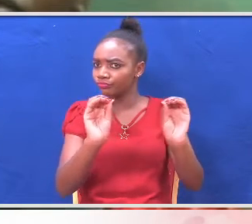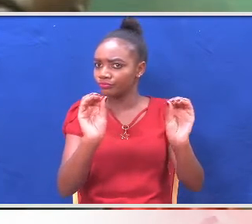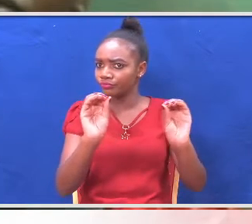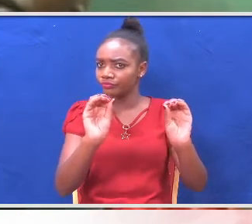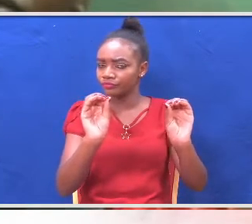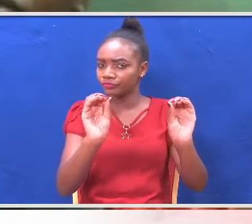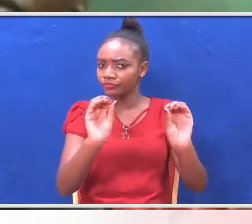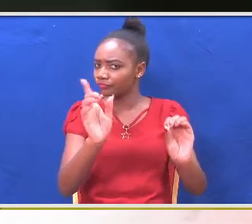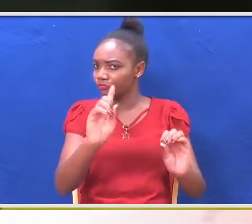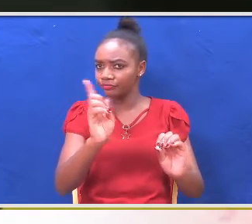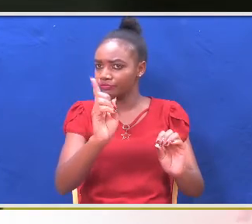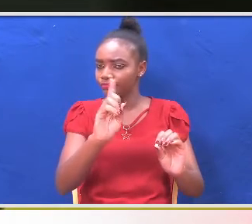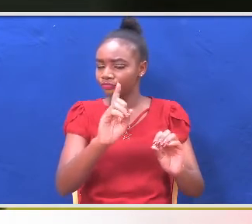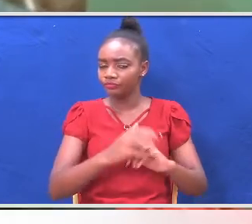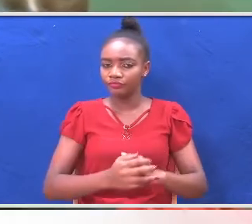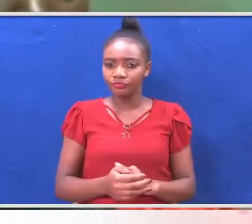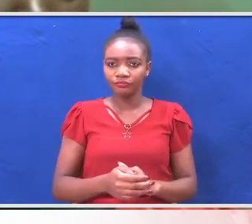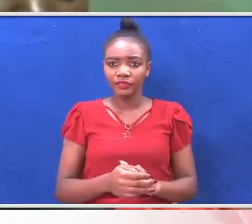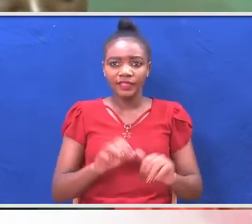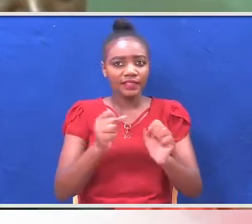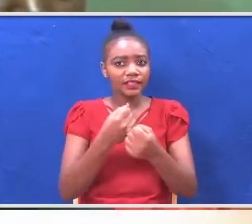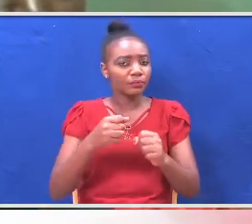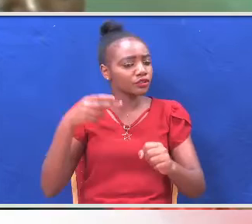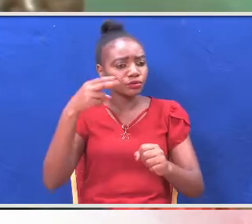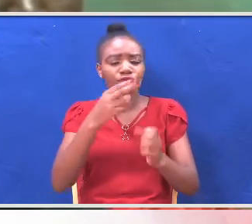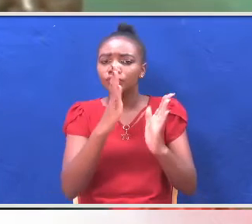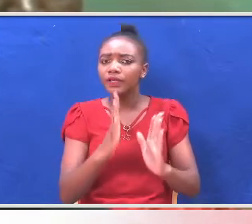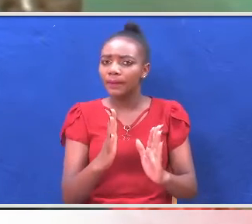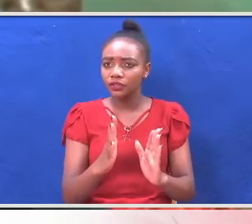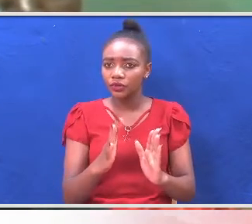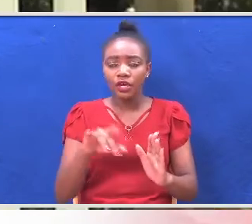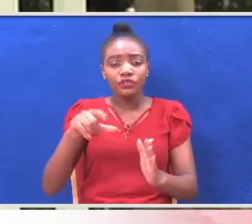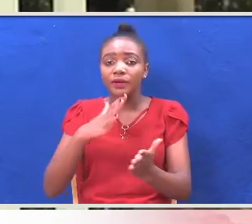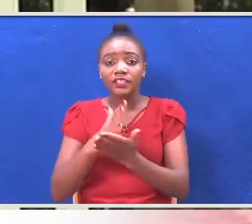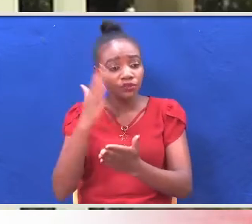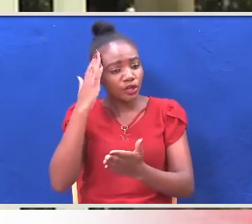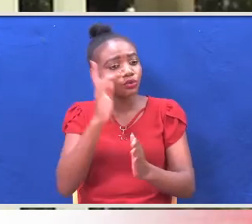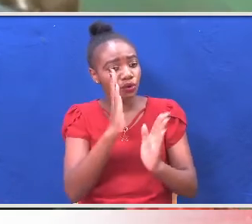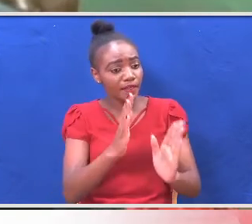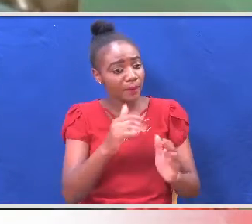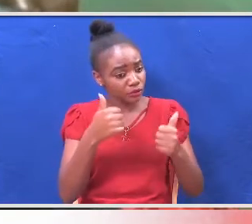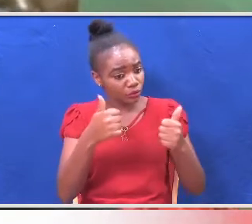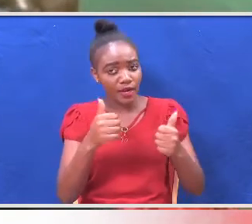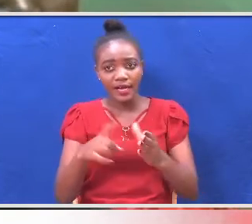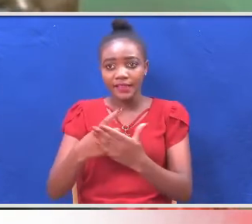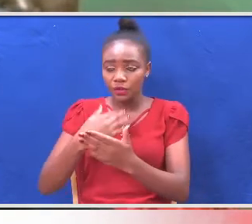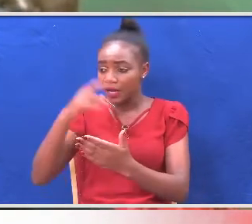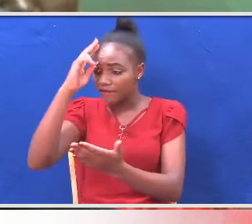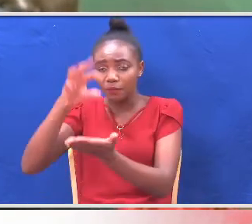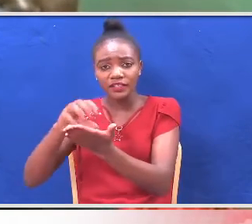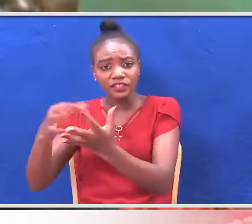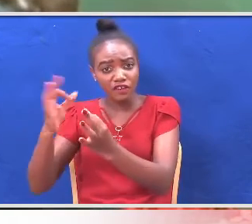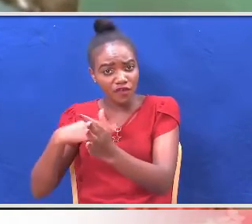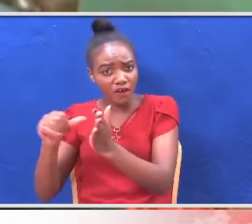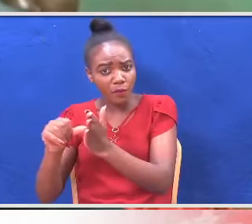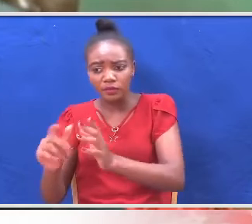ambaye anatafutwa. You can't just shoot somebody, lazima uhakikishe kwamba unajua kwanza ni nani. Police station ilikuwa tu karibu. So